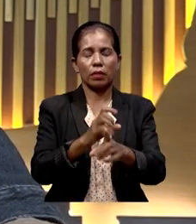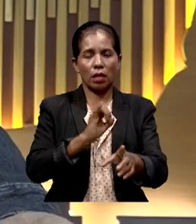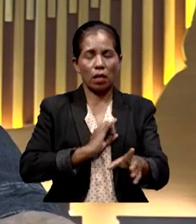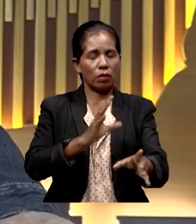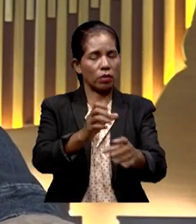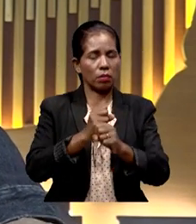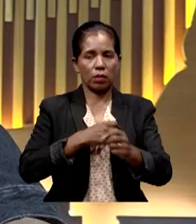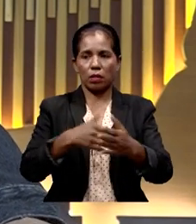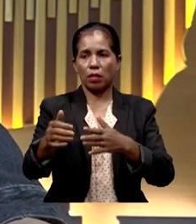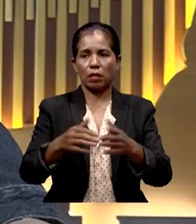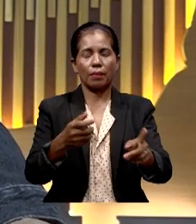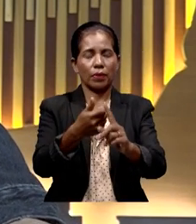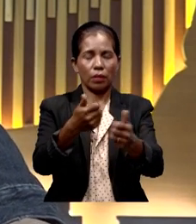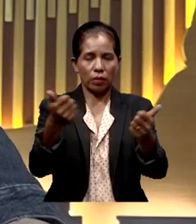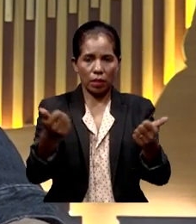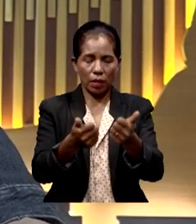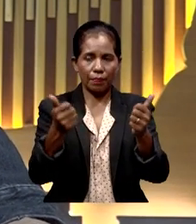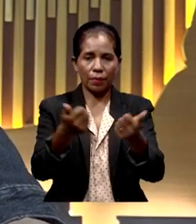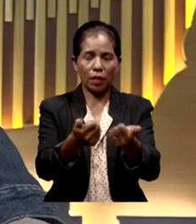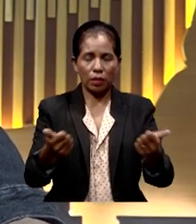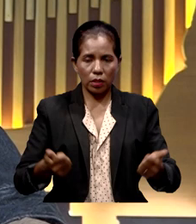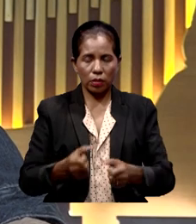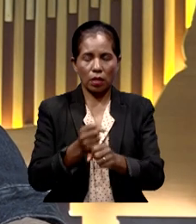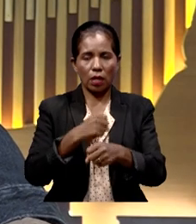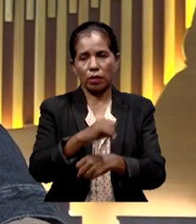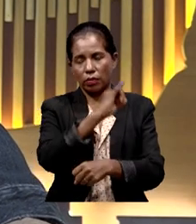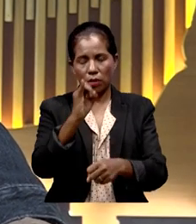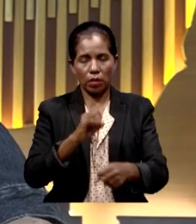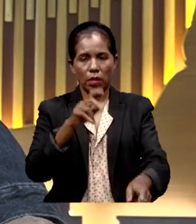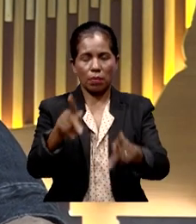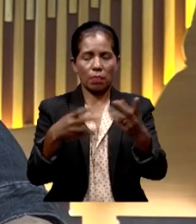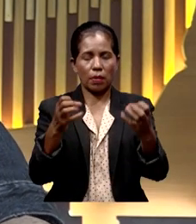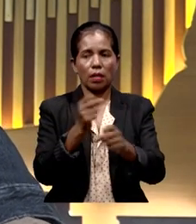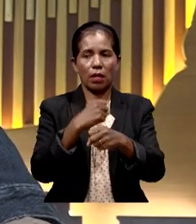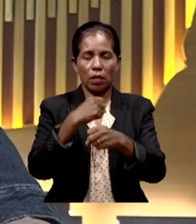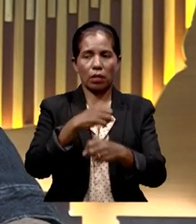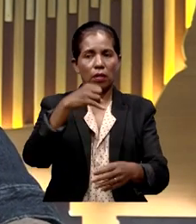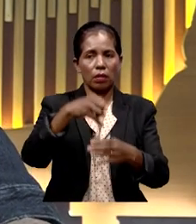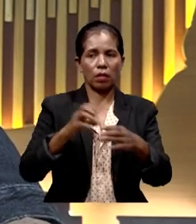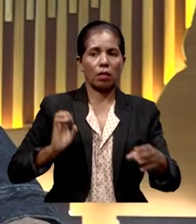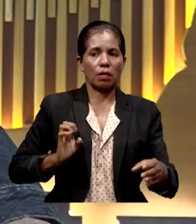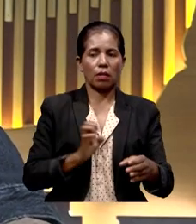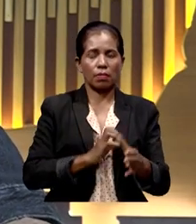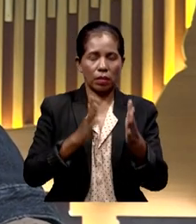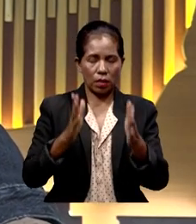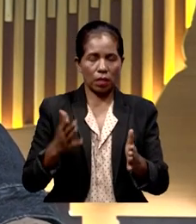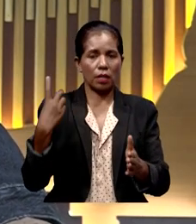virus, basato in investigazione e baracale, incluendo ambasciate italiane in